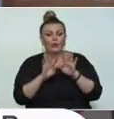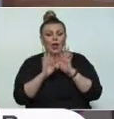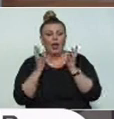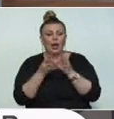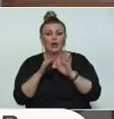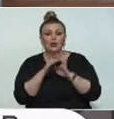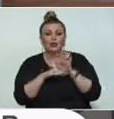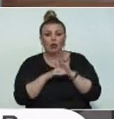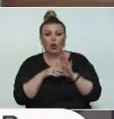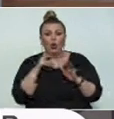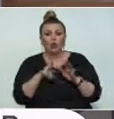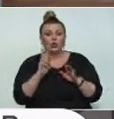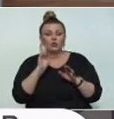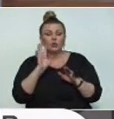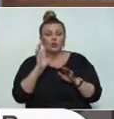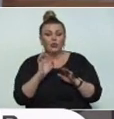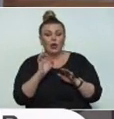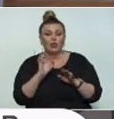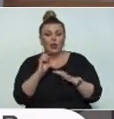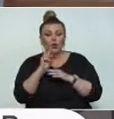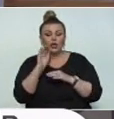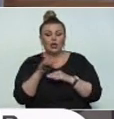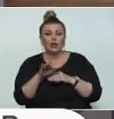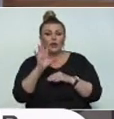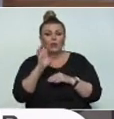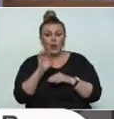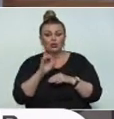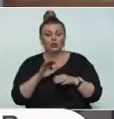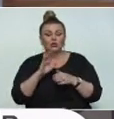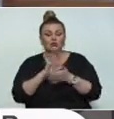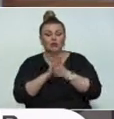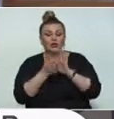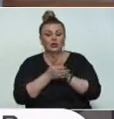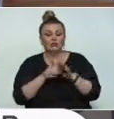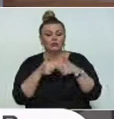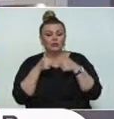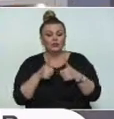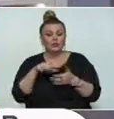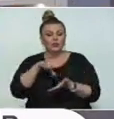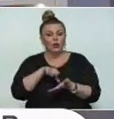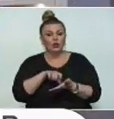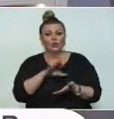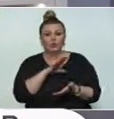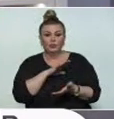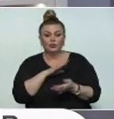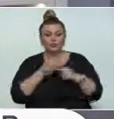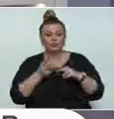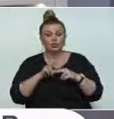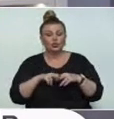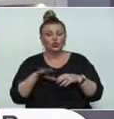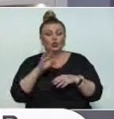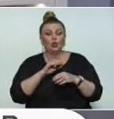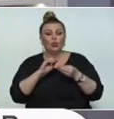və 12500 ailənin həyatının, şəraitinin, güzaranının tam şəkildə təşkil olunması deməkdir. Bu üçün